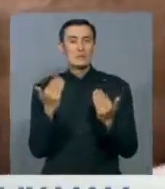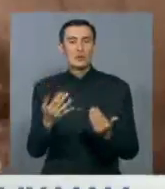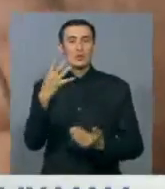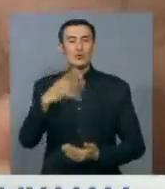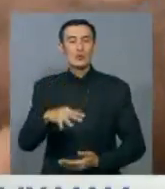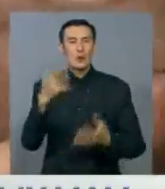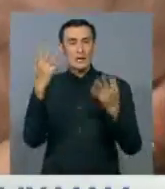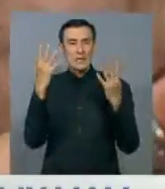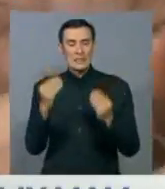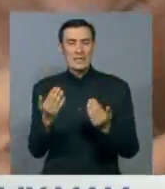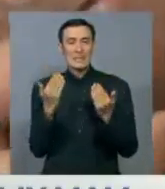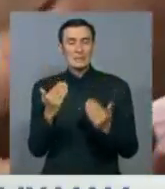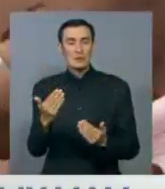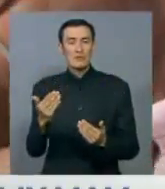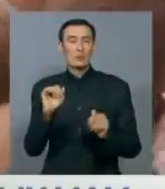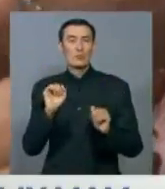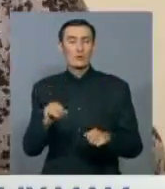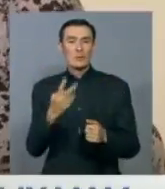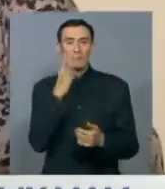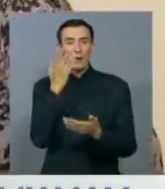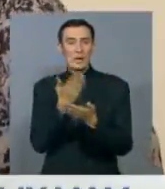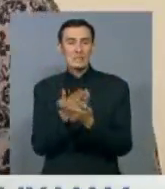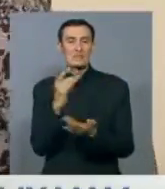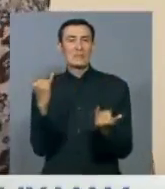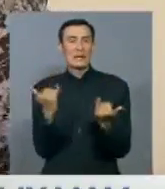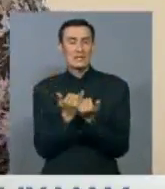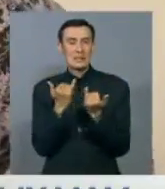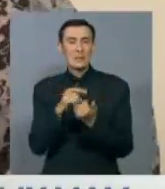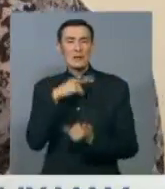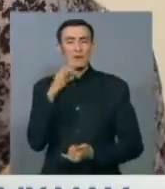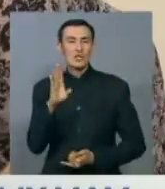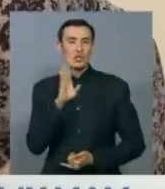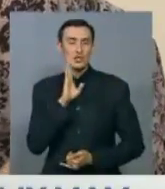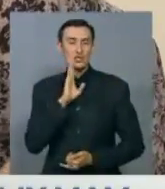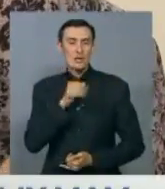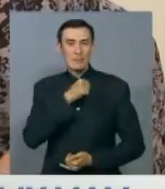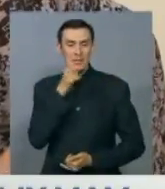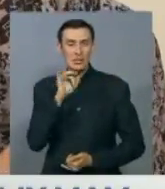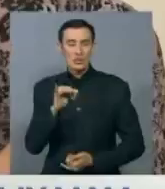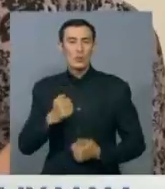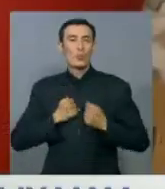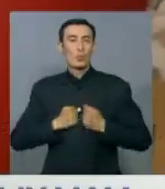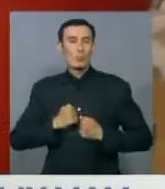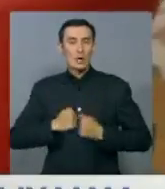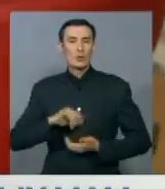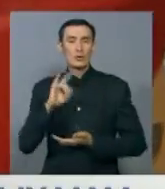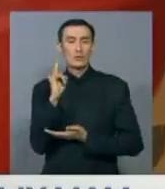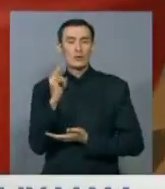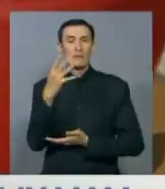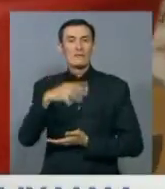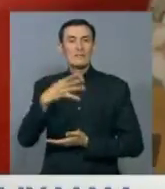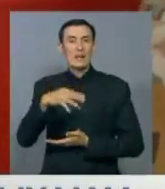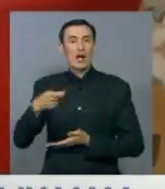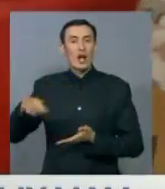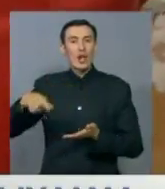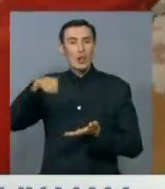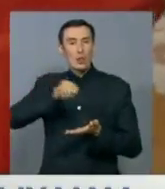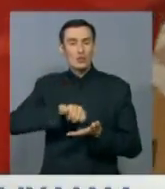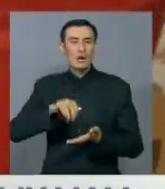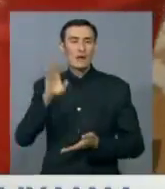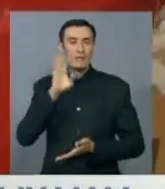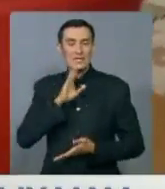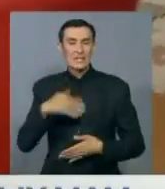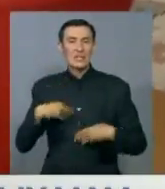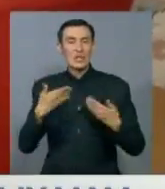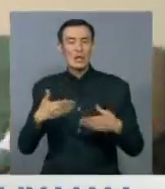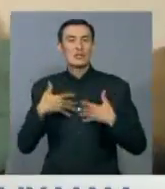ровно 40 дней. Теперь его смело можно показывать гостям, делятся женщины постарше. Они и купают ребенка в 40 ложках воды, желают ему